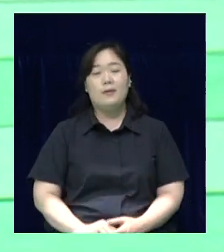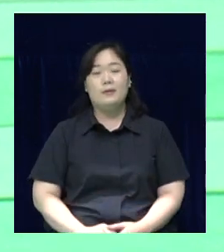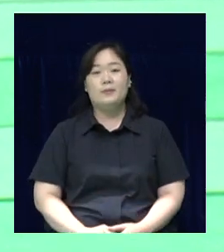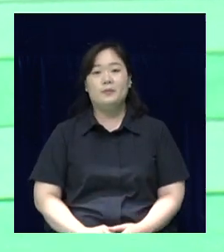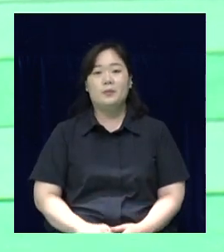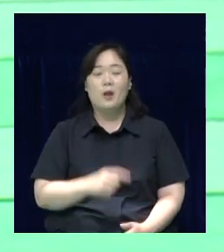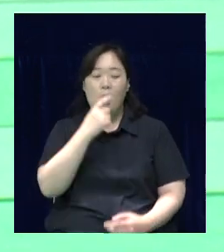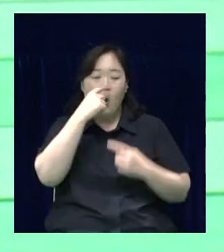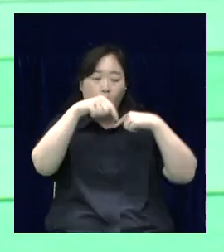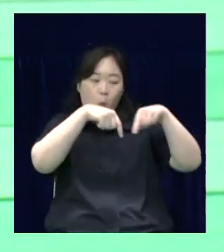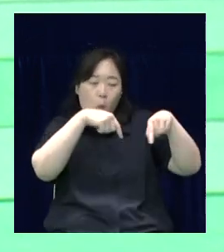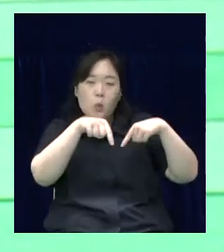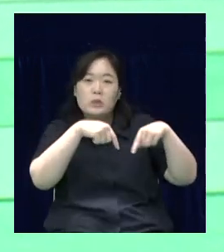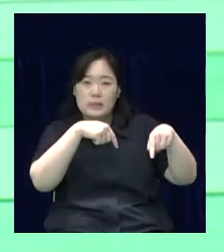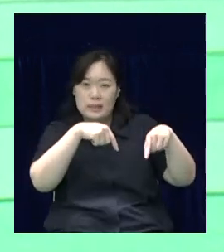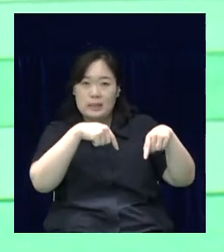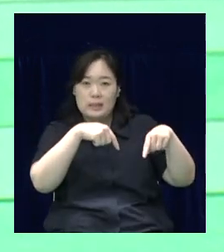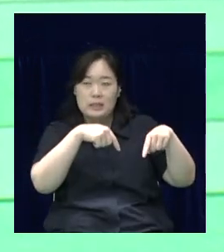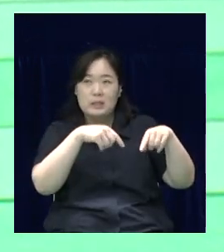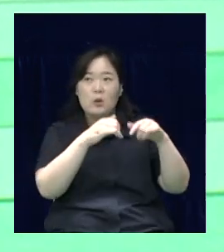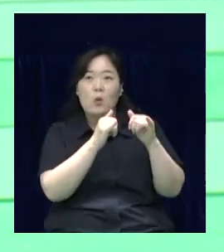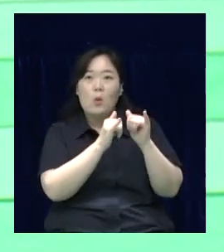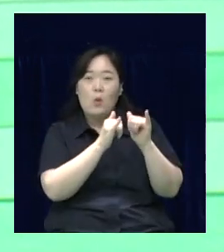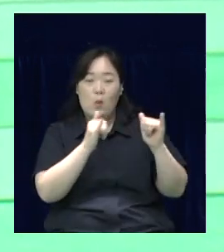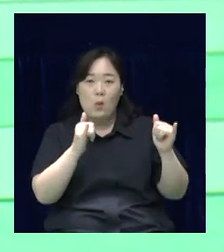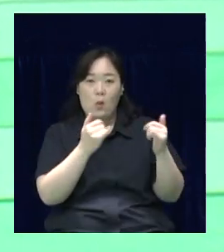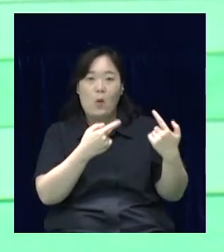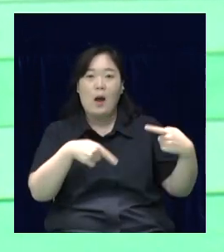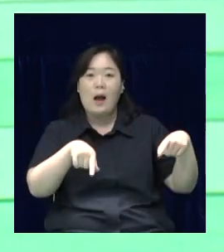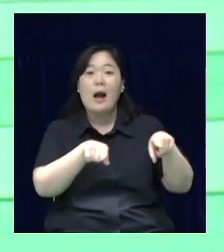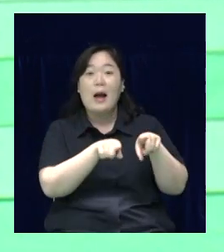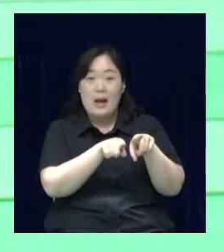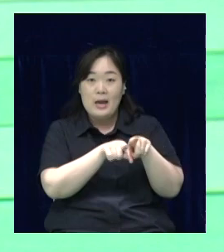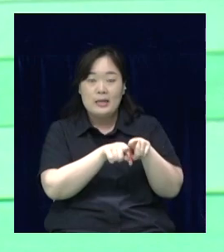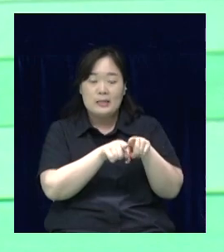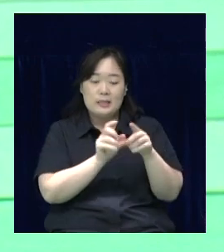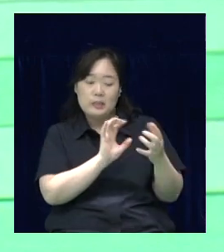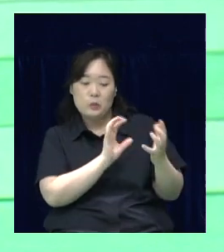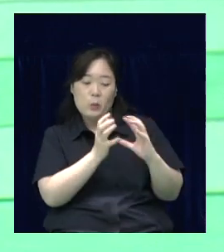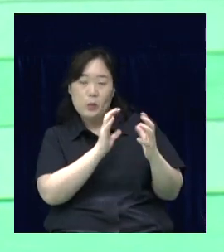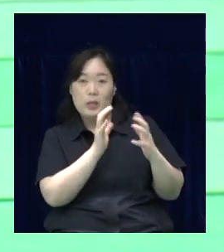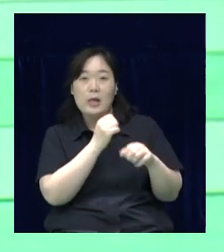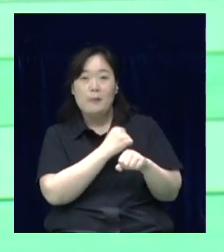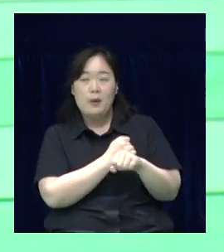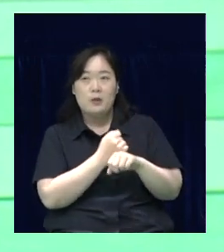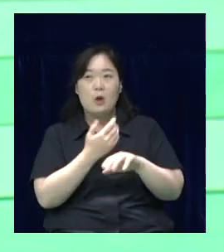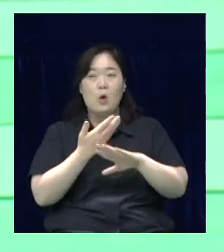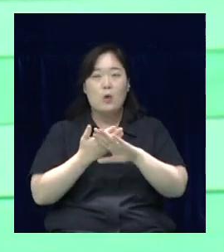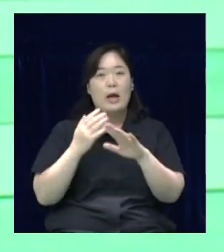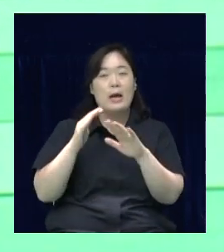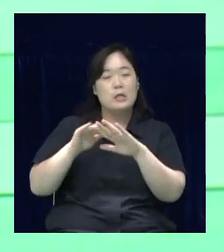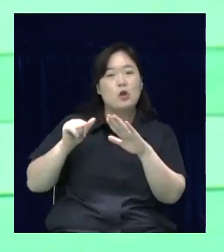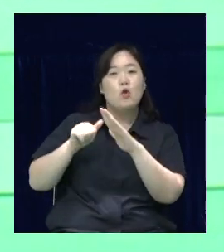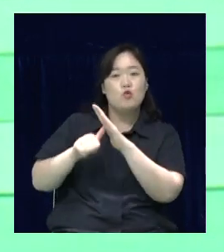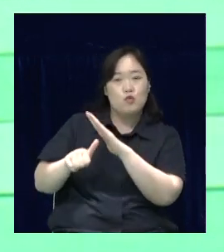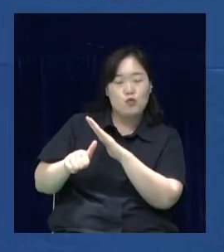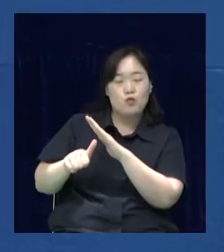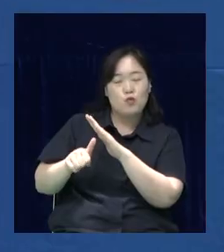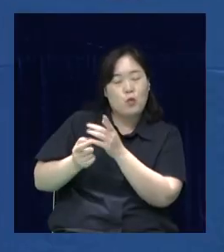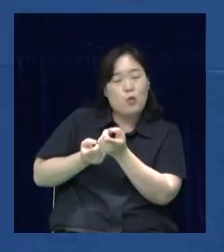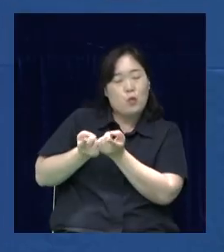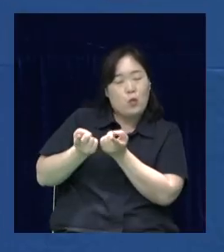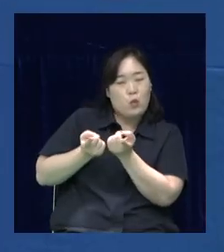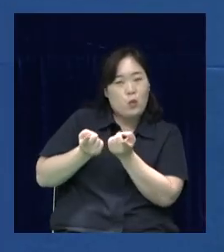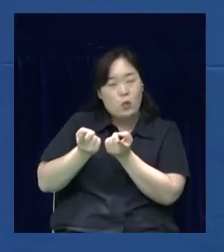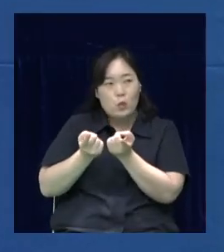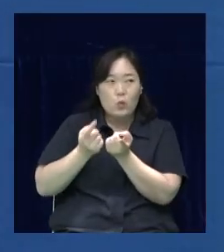코칭 스태프와의 어떤 그 기록을 가지고 네. 전략적으로 상대 선수와의 우위를 점하는 어떤 전략이 굉장히 중요하다고 생각됩니다.